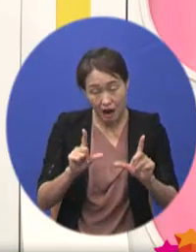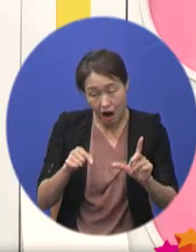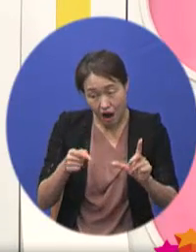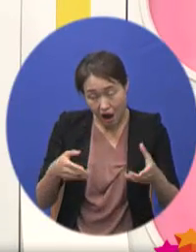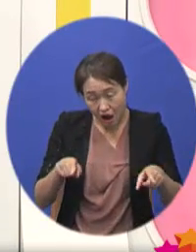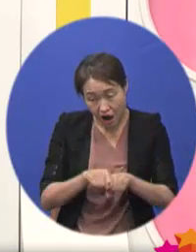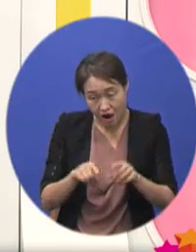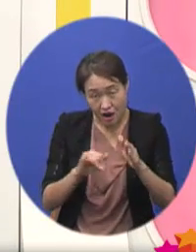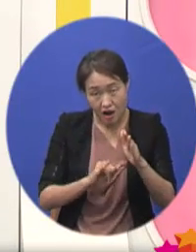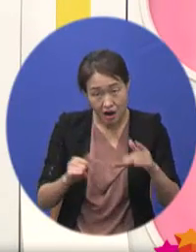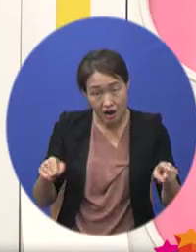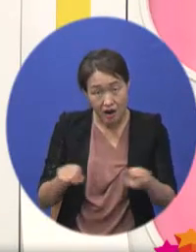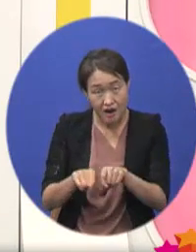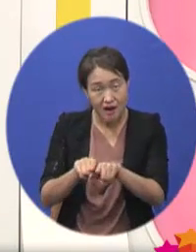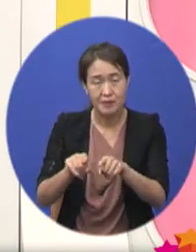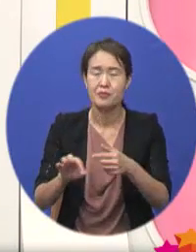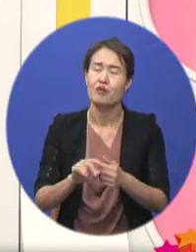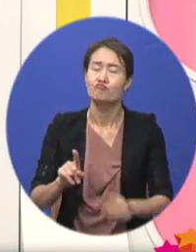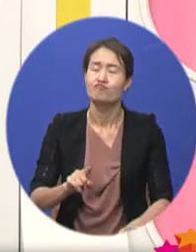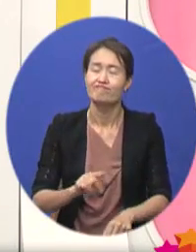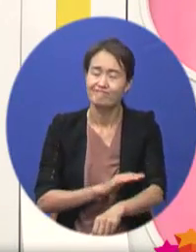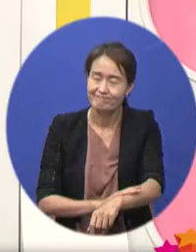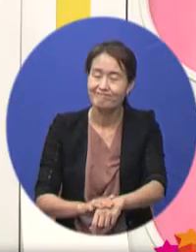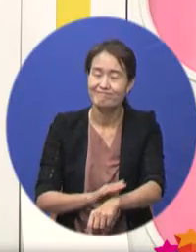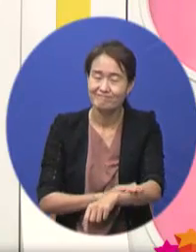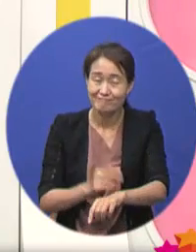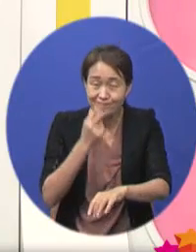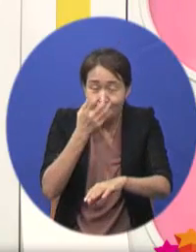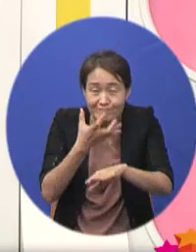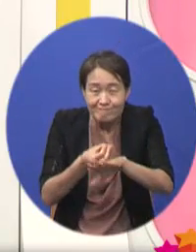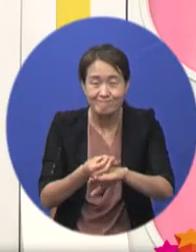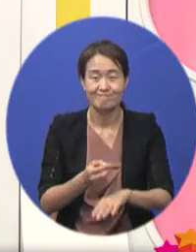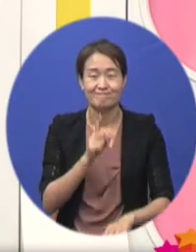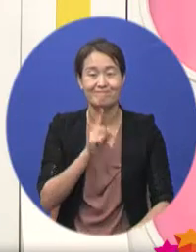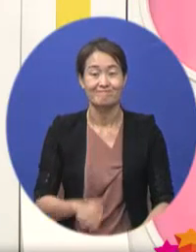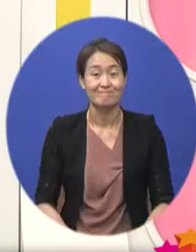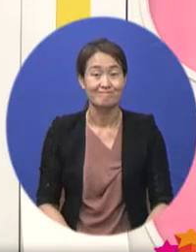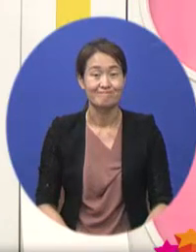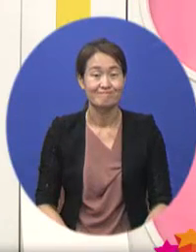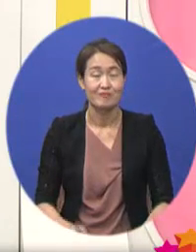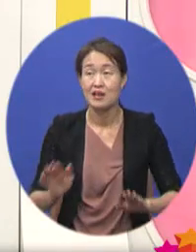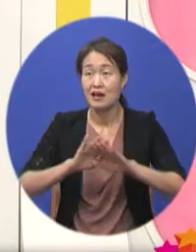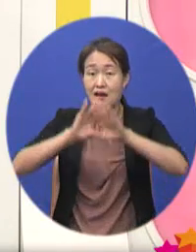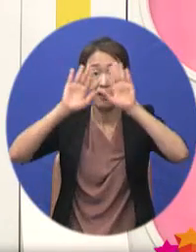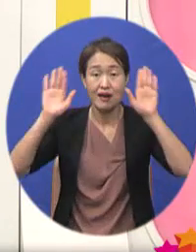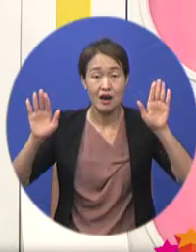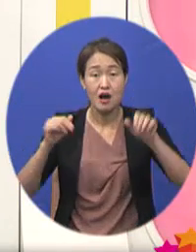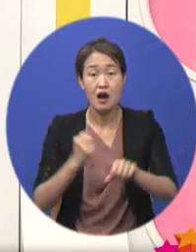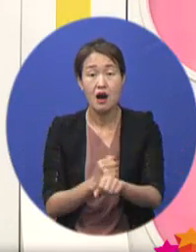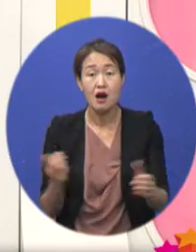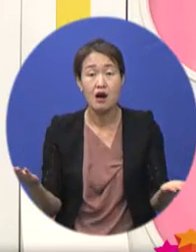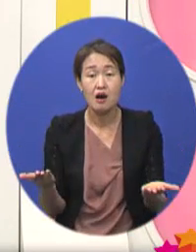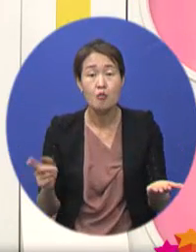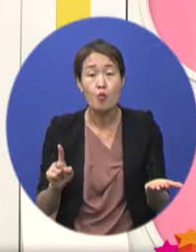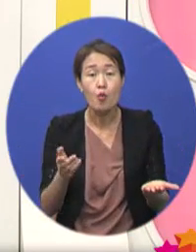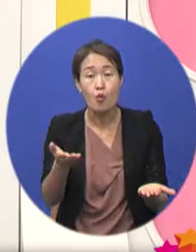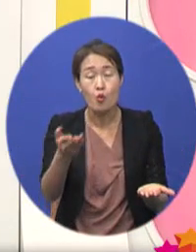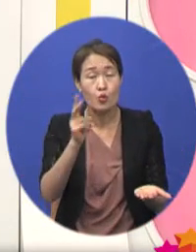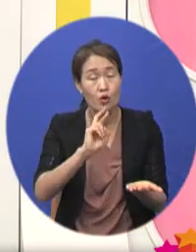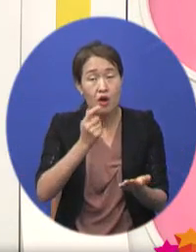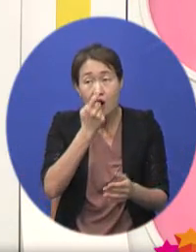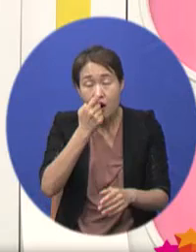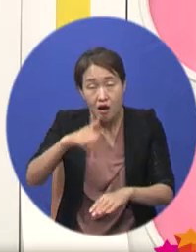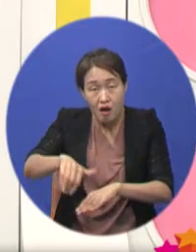함께 있으니까 그럼. 어디든지 또 이제 적응이 빨리 되죠. 예. 예. 낮에는 그리고, 어떤 일 뭐 하면서 보내요?